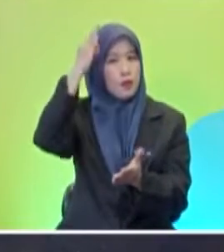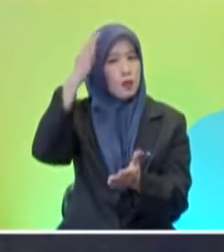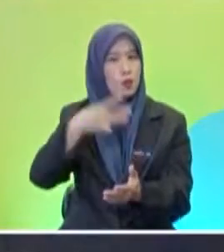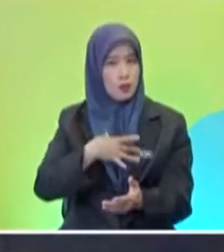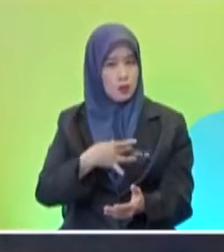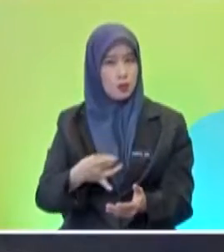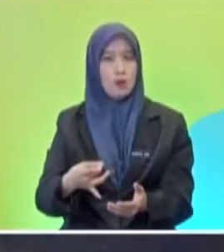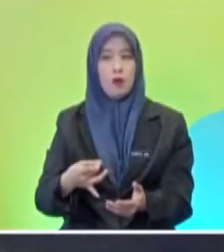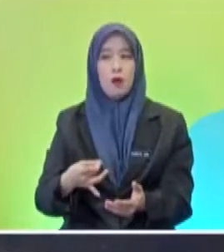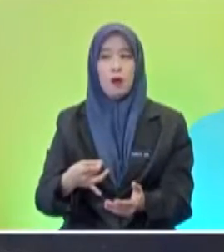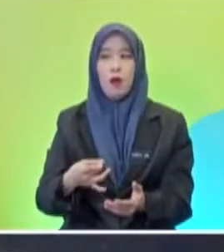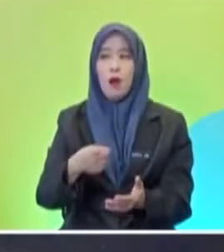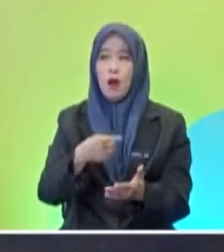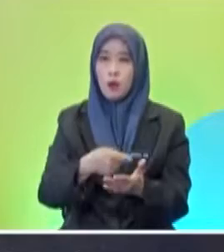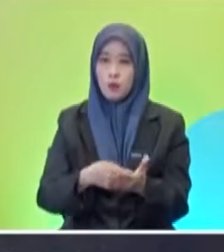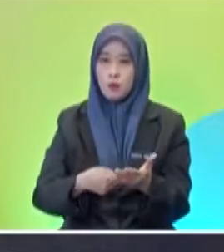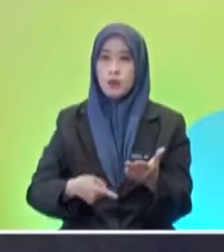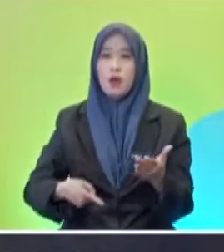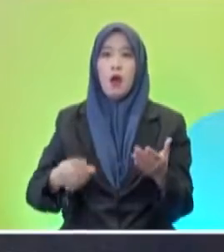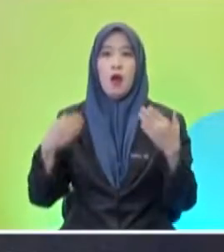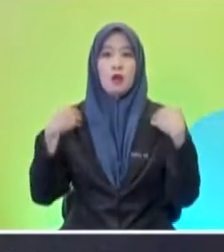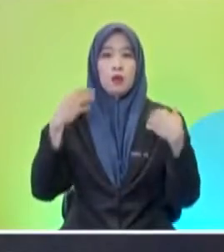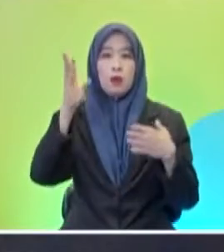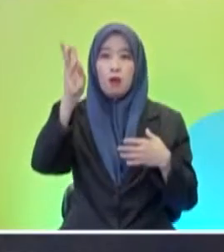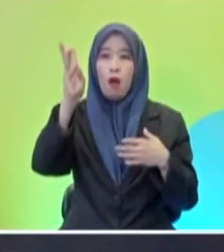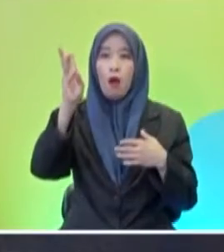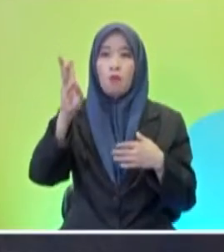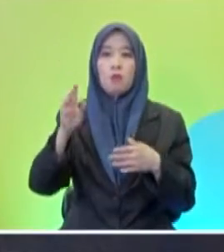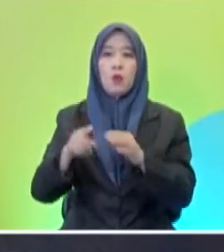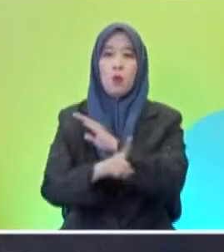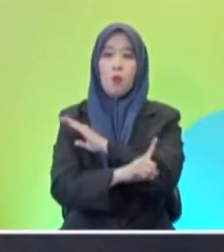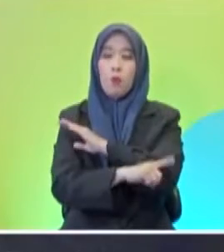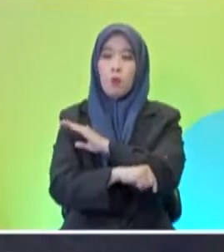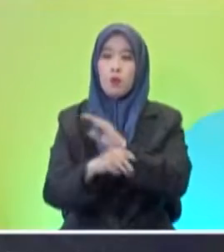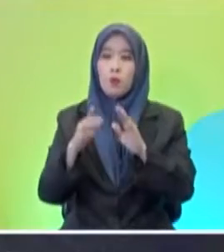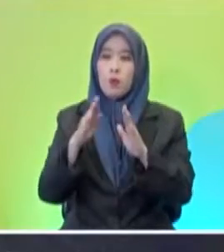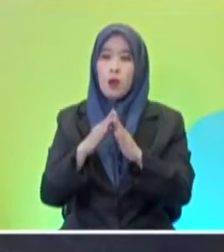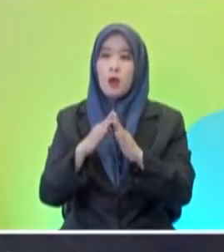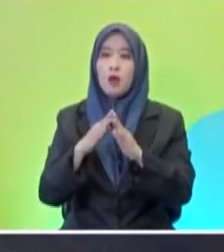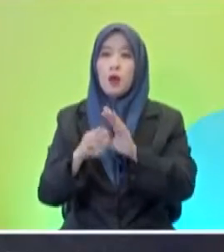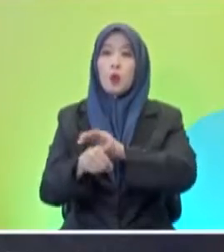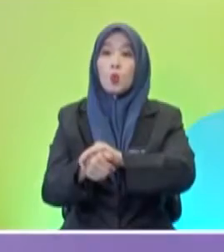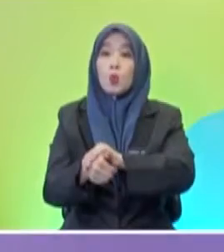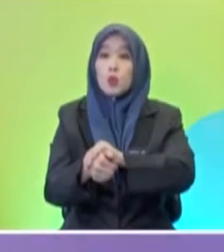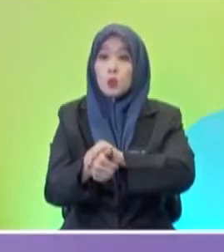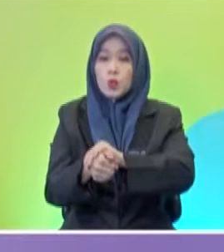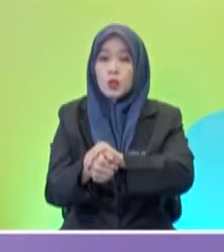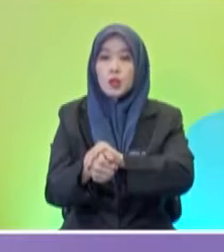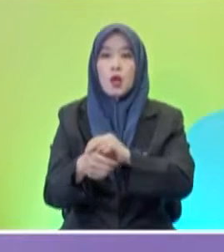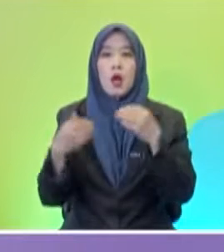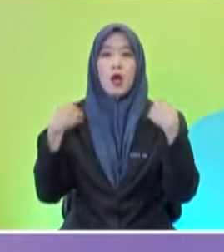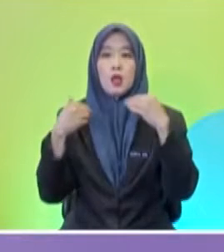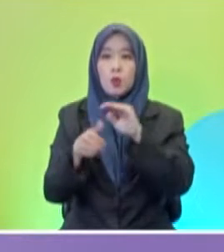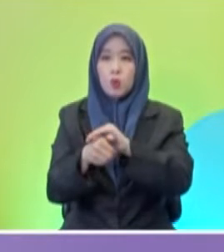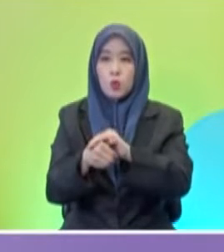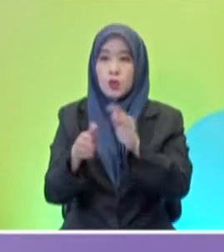sekali, Cikgu. Saya ada 6 ekor di rumah. Banyaknya Fizi. Okey, ini ialah kura. Kura. Kura-kura. Ada kura-kura yang